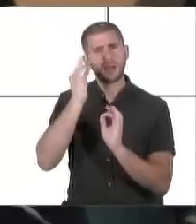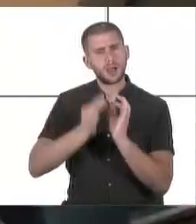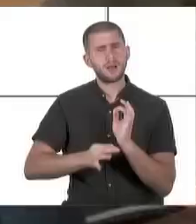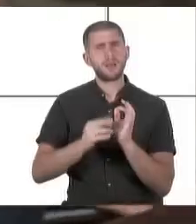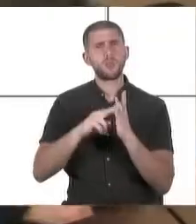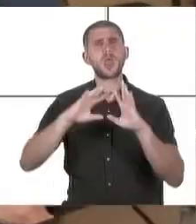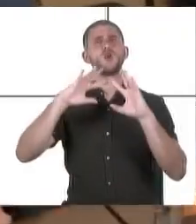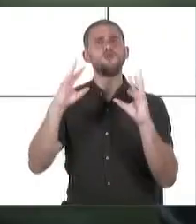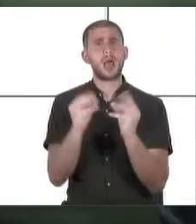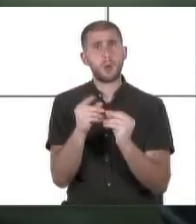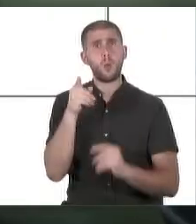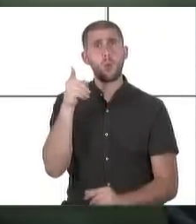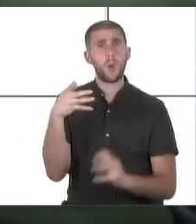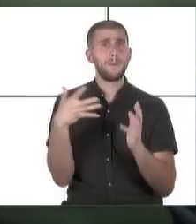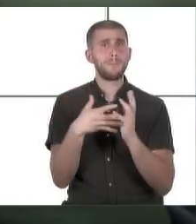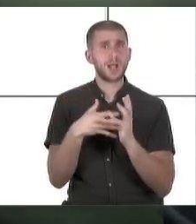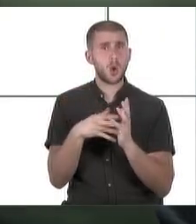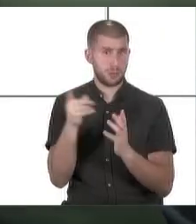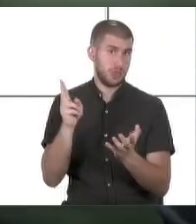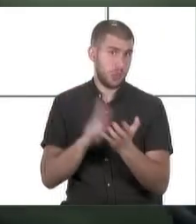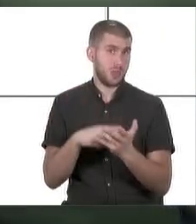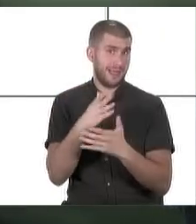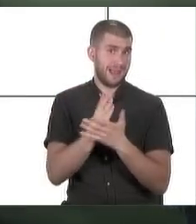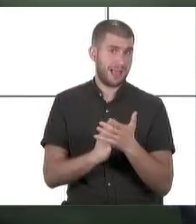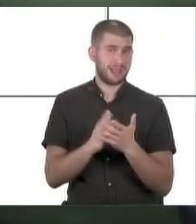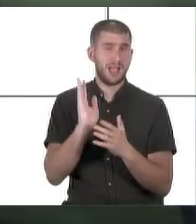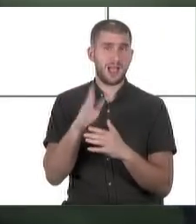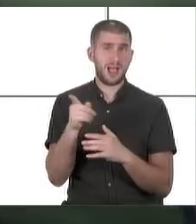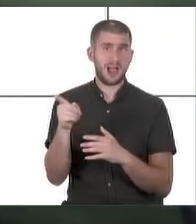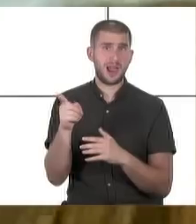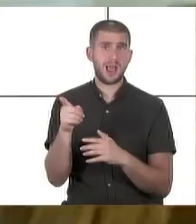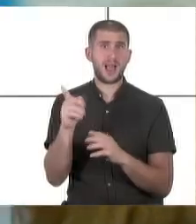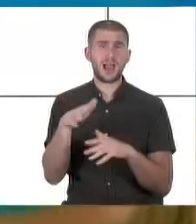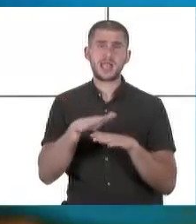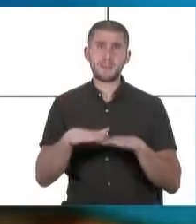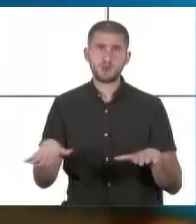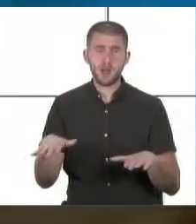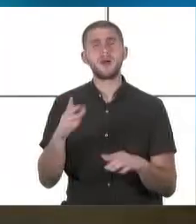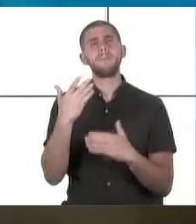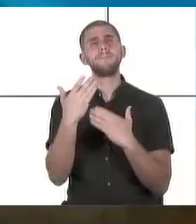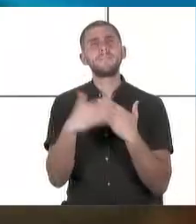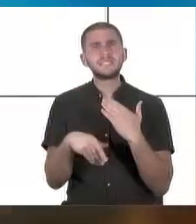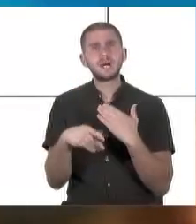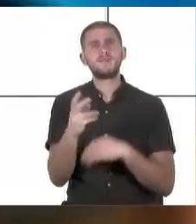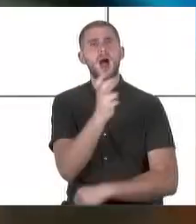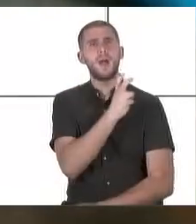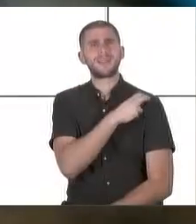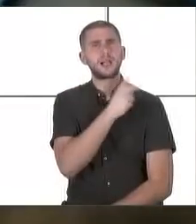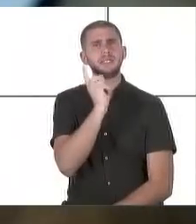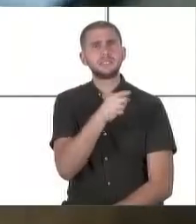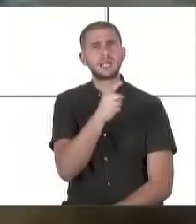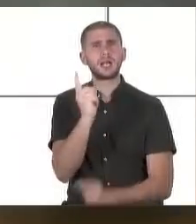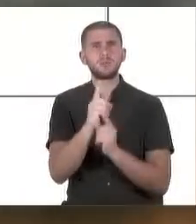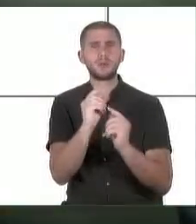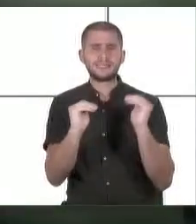הכוללת. הוא מתח ביקורת שהיא נכונה חלקית על הימחים ועל היבשה. בסופו של יום רמטכ"ל נדרש למצוא